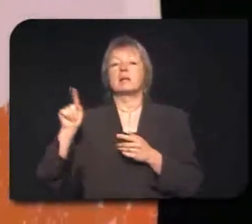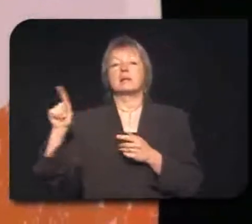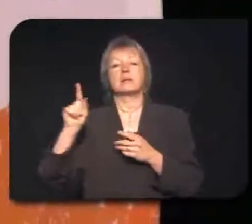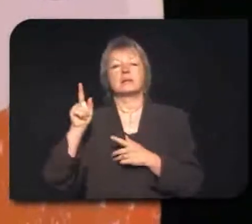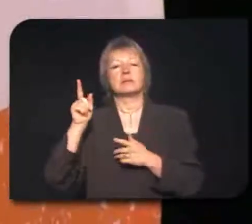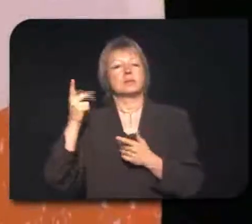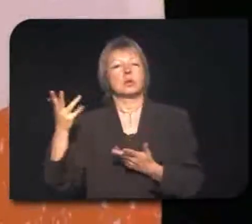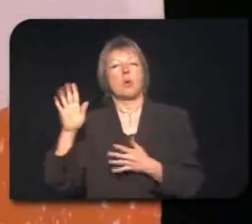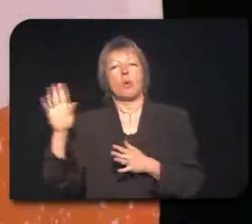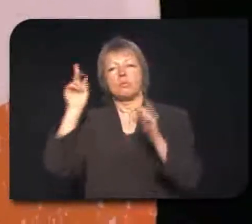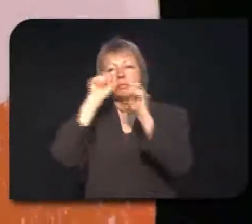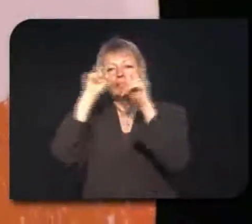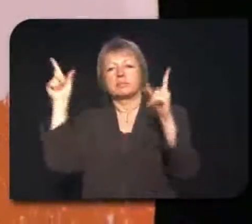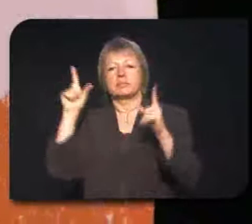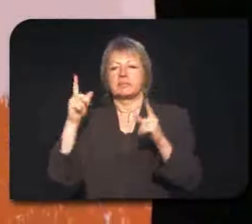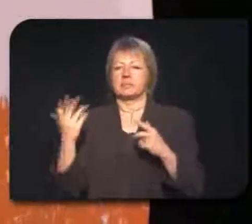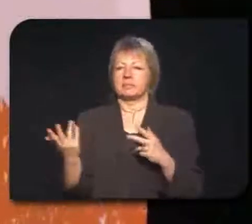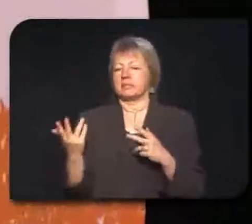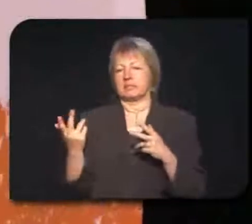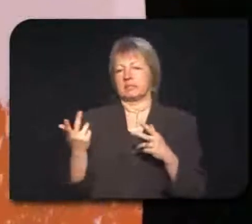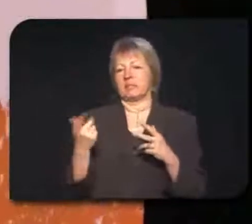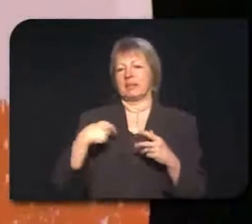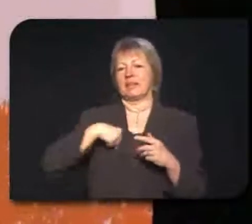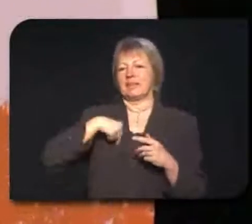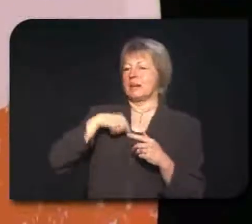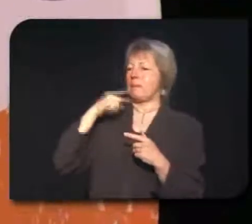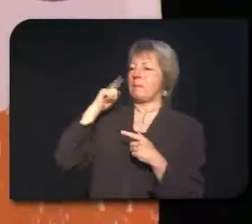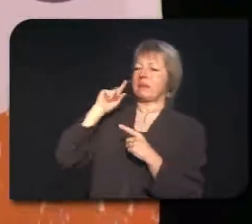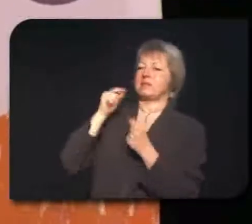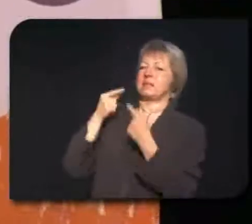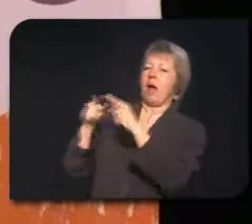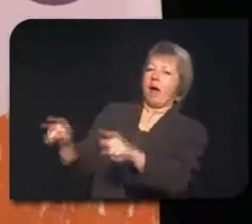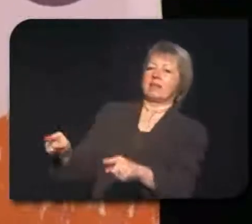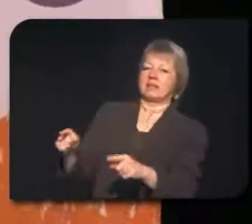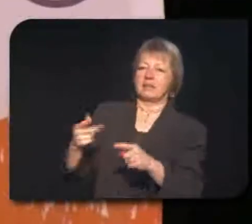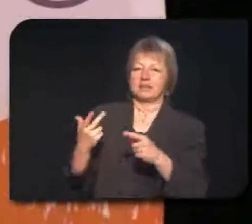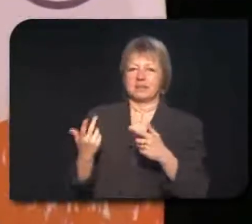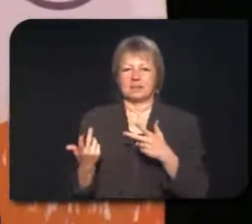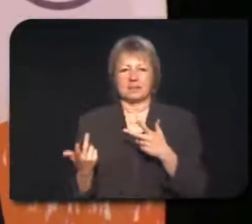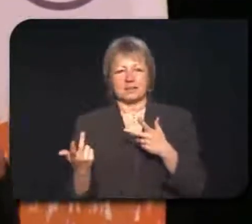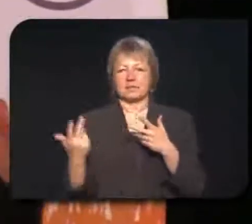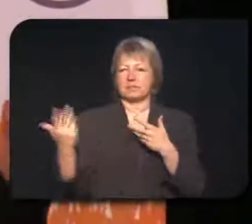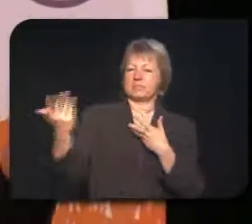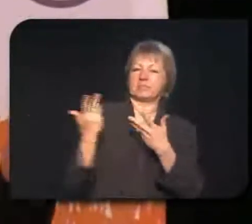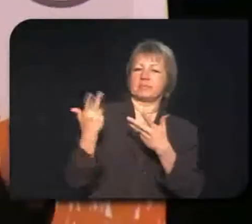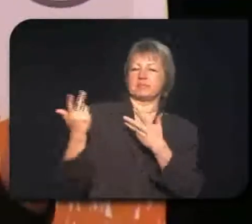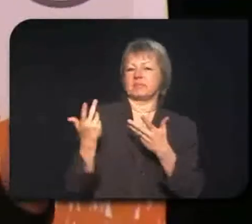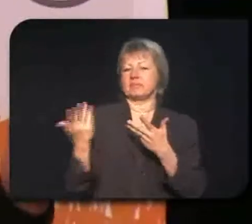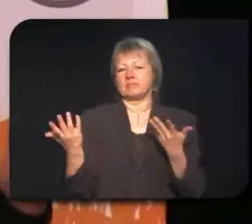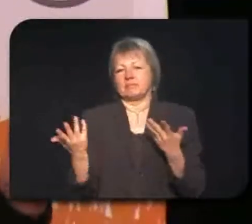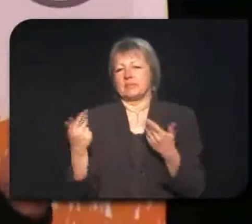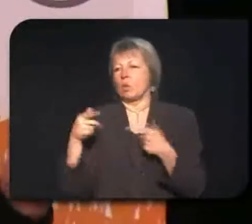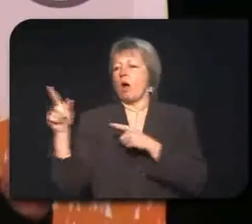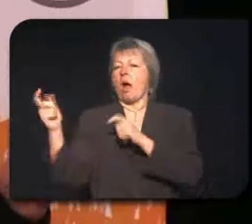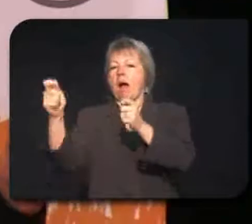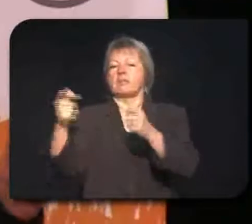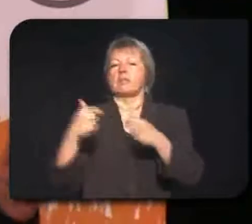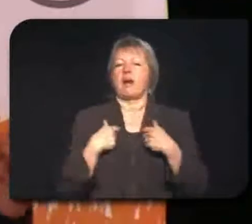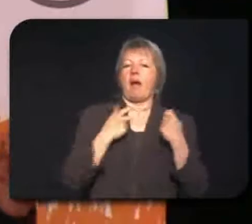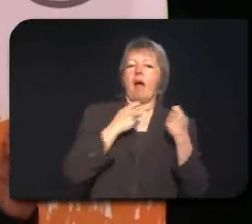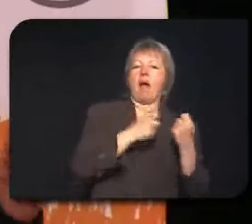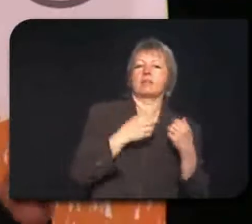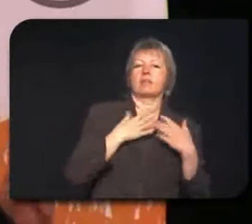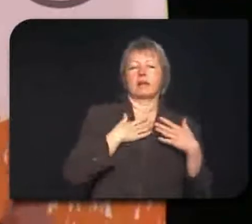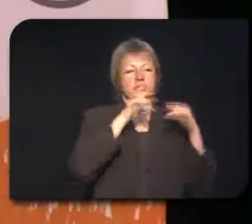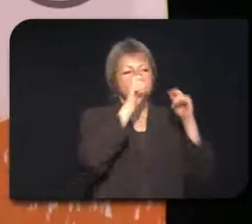liquidymock recy für etwas ohne Delegation in diesem Stil und die Frage wurde vorhin schon mal aufgeworfen bevor